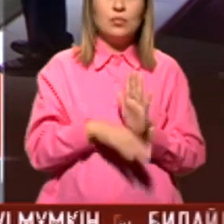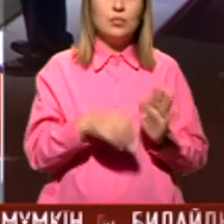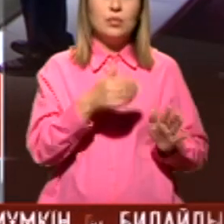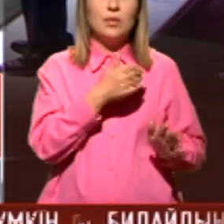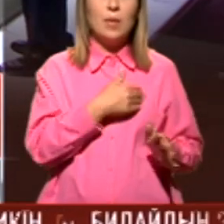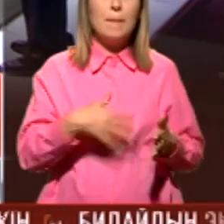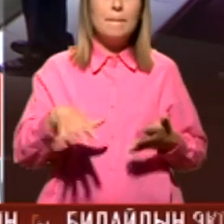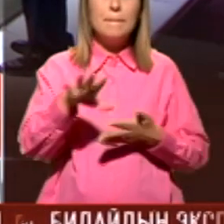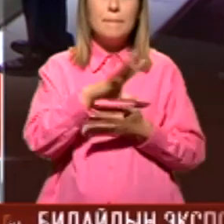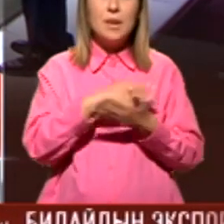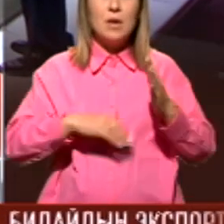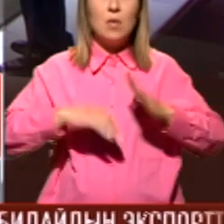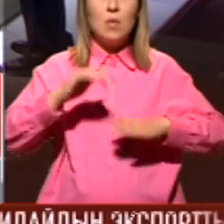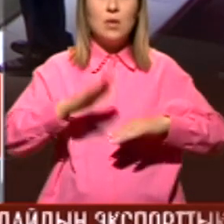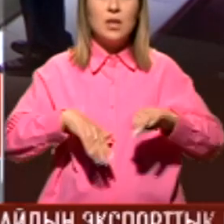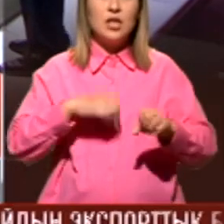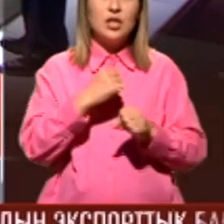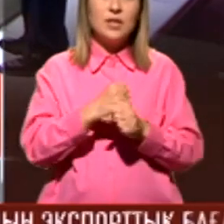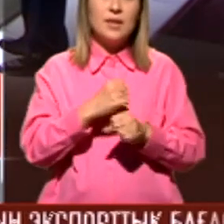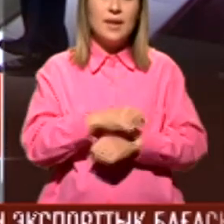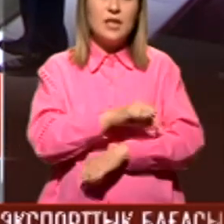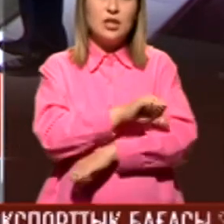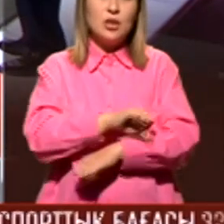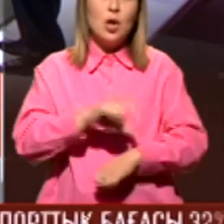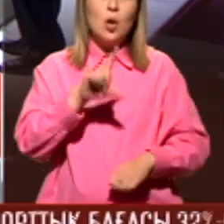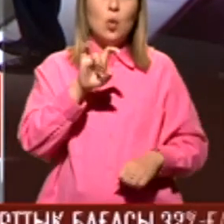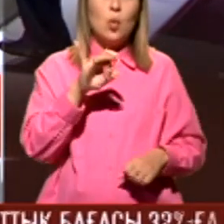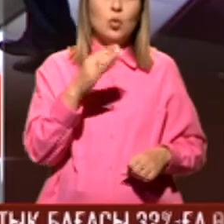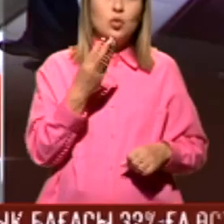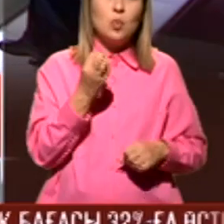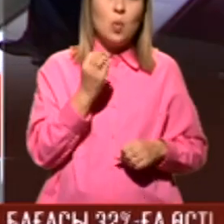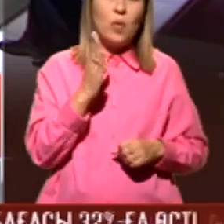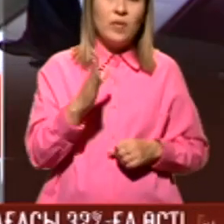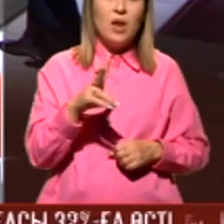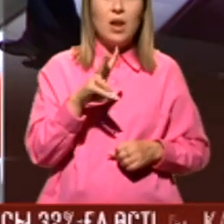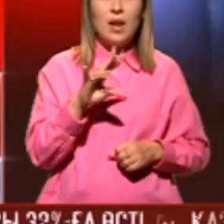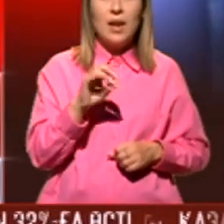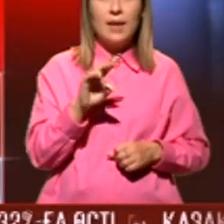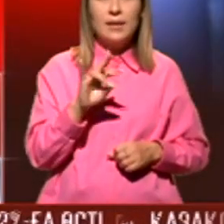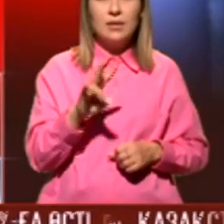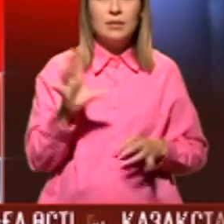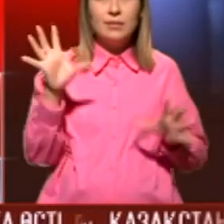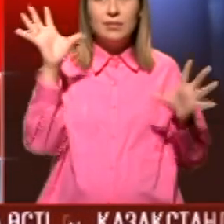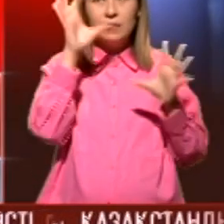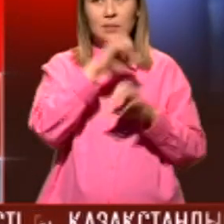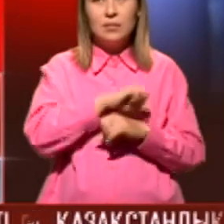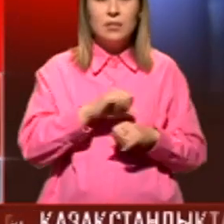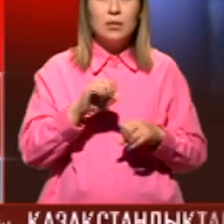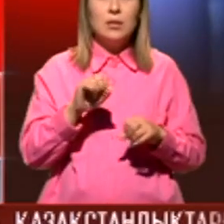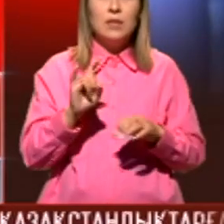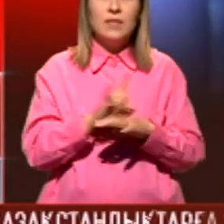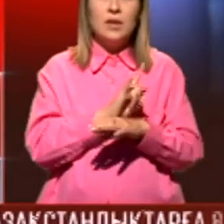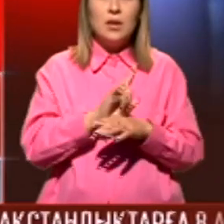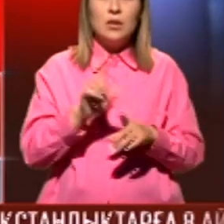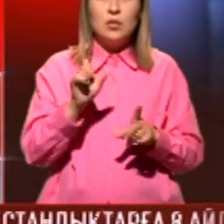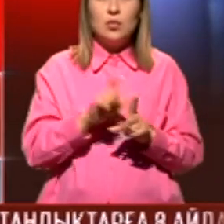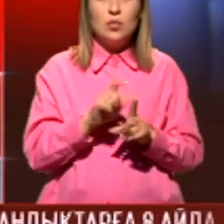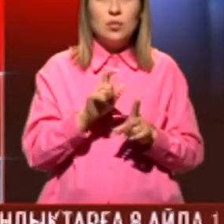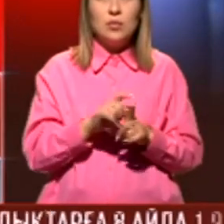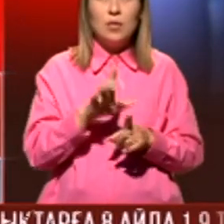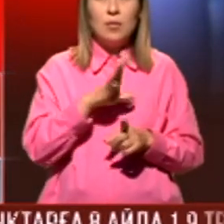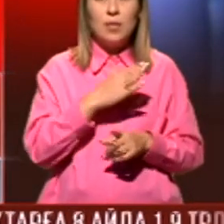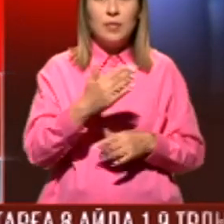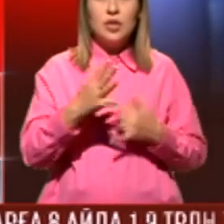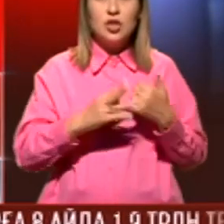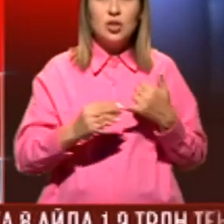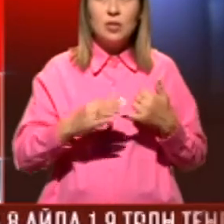Бұның барлығы қолдан жасалған шекара, Хрущев бере салған, Ленин сыза салған деген сияқты бос әңгімен айтады. Шындаса, мына